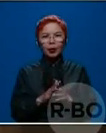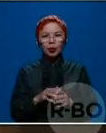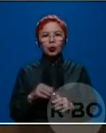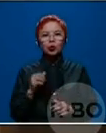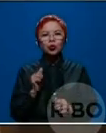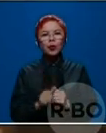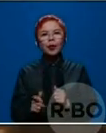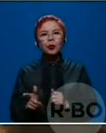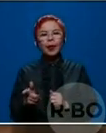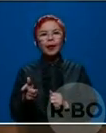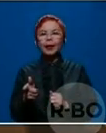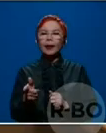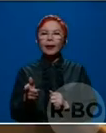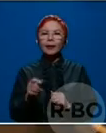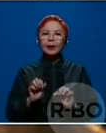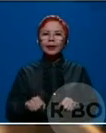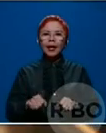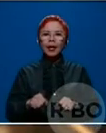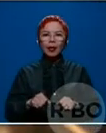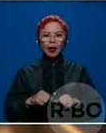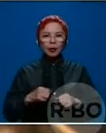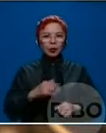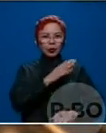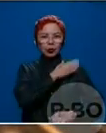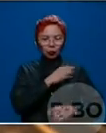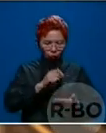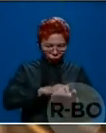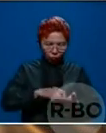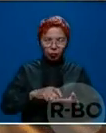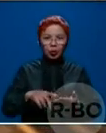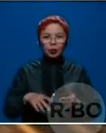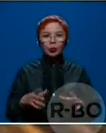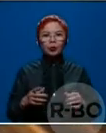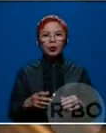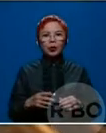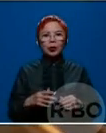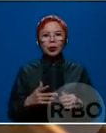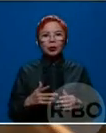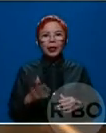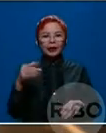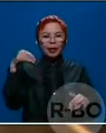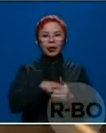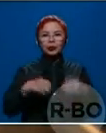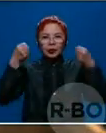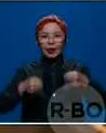supaya mereka bisa mempertanggungjawabkan dan tidak masuk